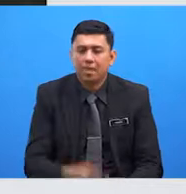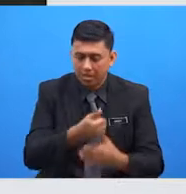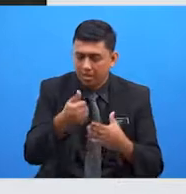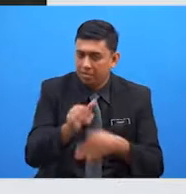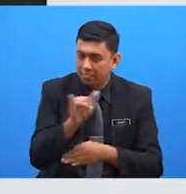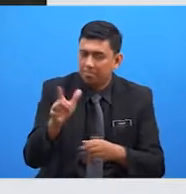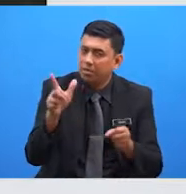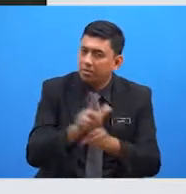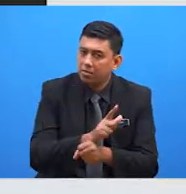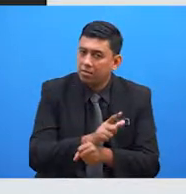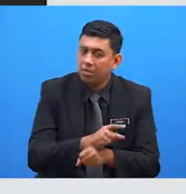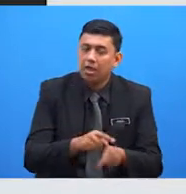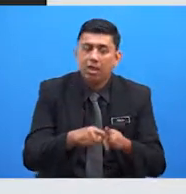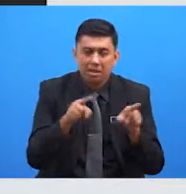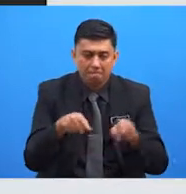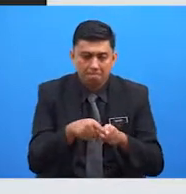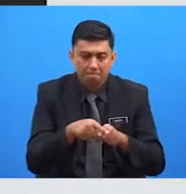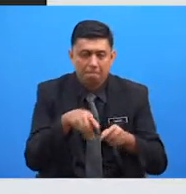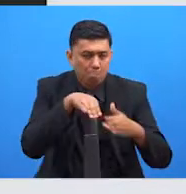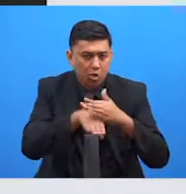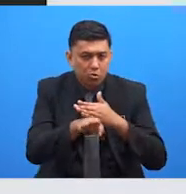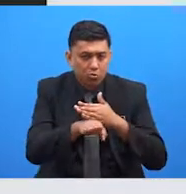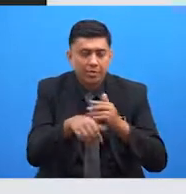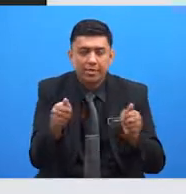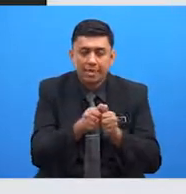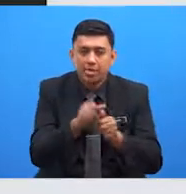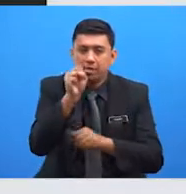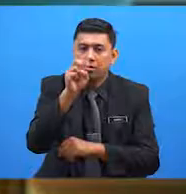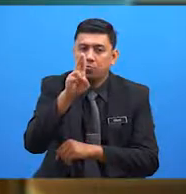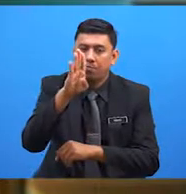Akhirnya, lengkaplah halaman login dengan butang submit.